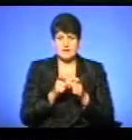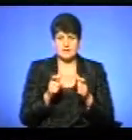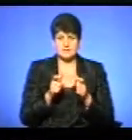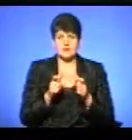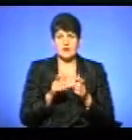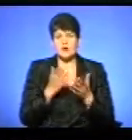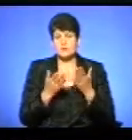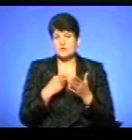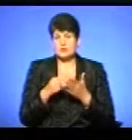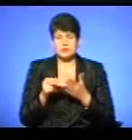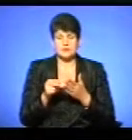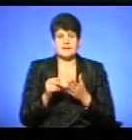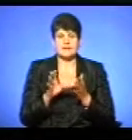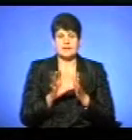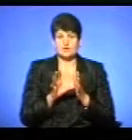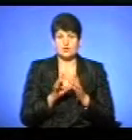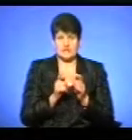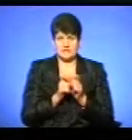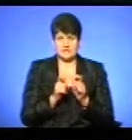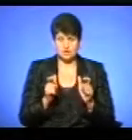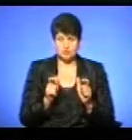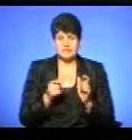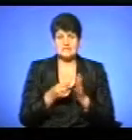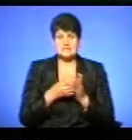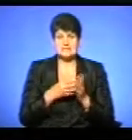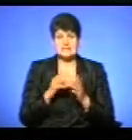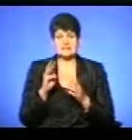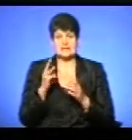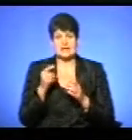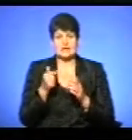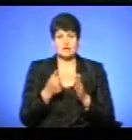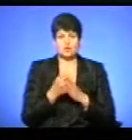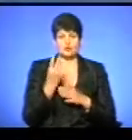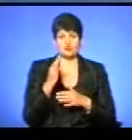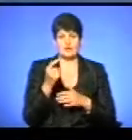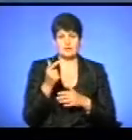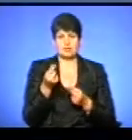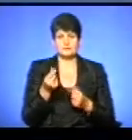не придбали електронний квиток, ціна за проїзд зросла з 3 гривень до 4.